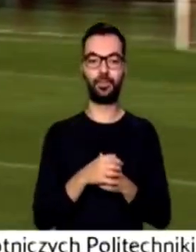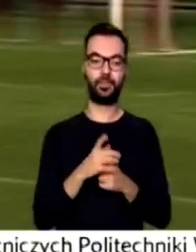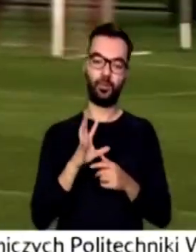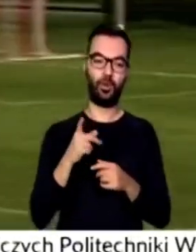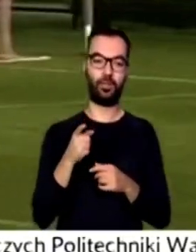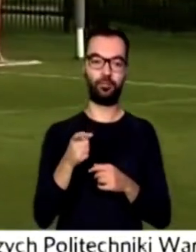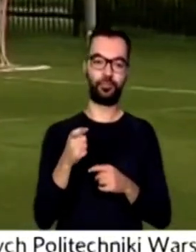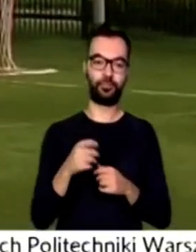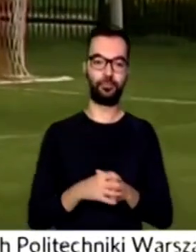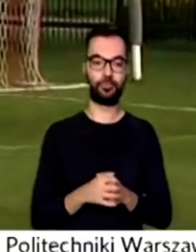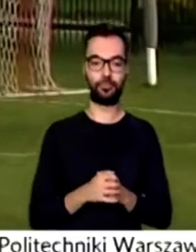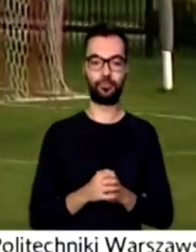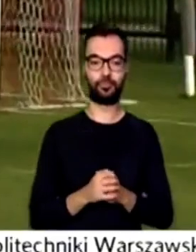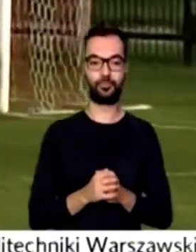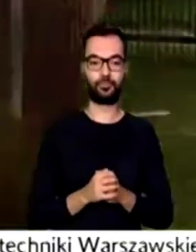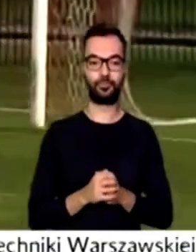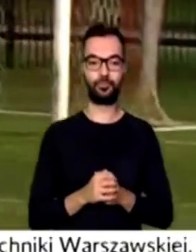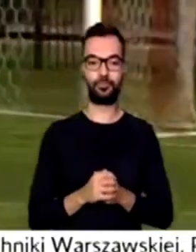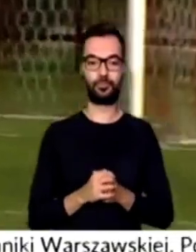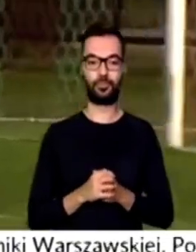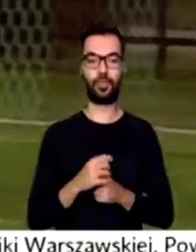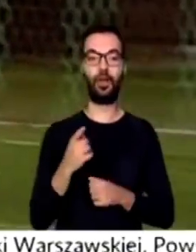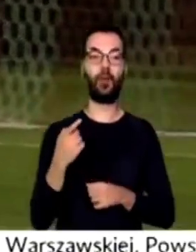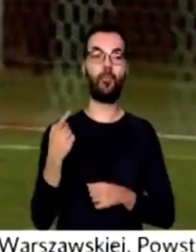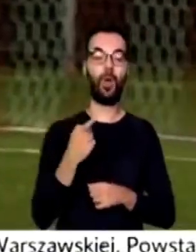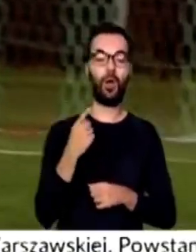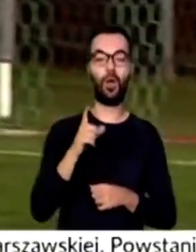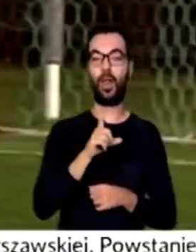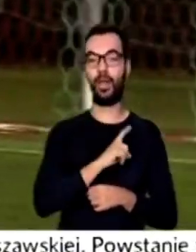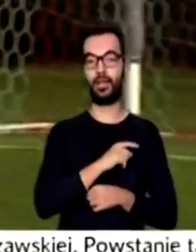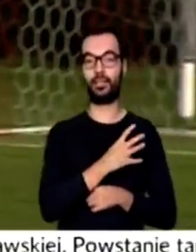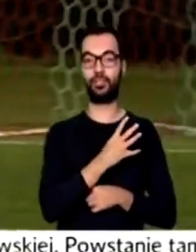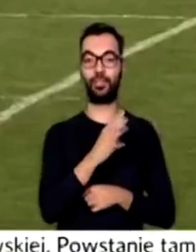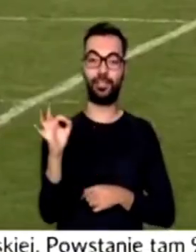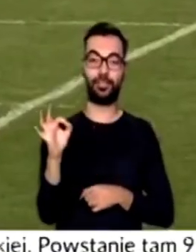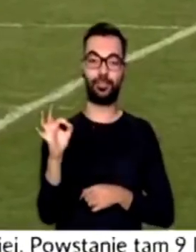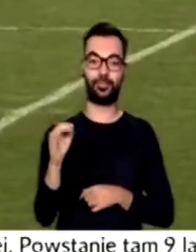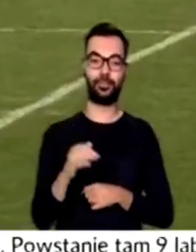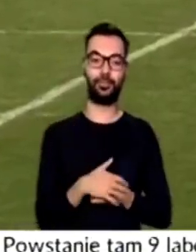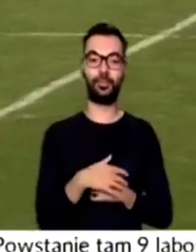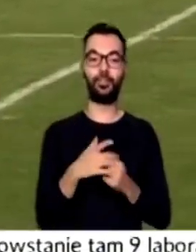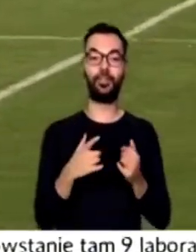krwią posłał piłkę do siatki. Pogoń Legia 4-0. Było to